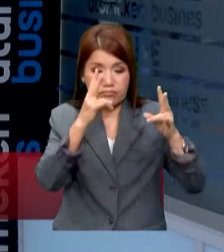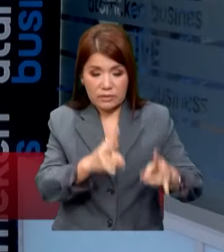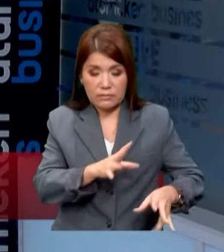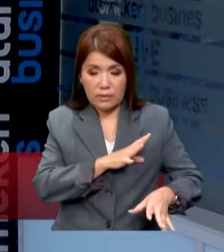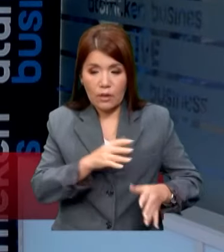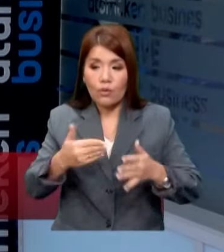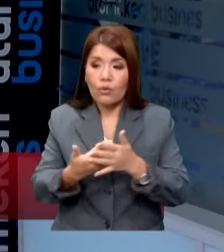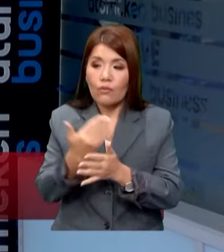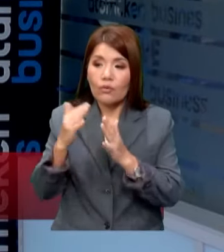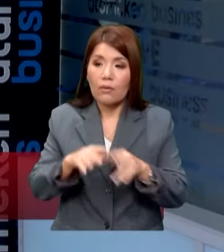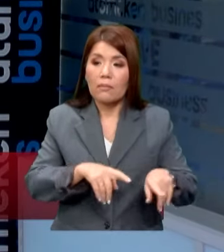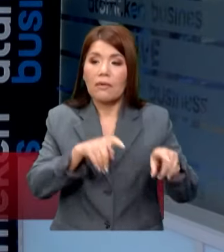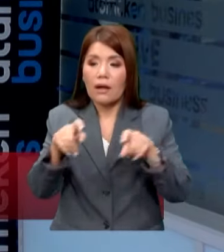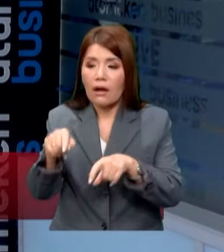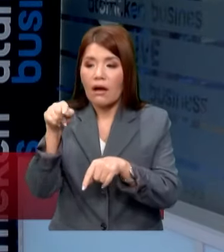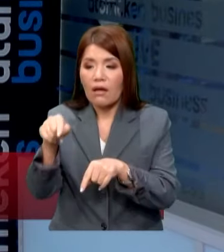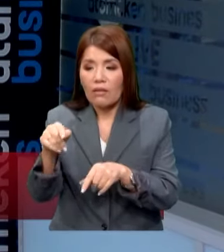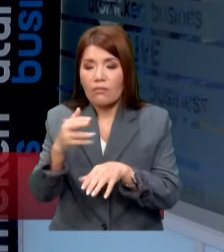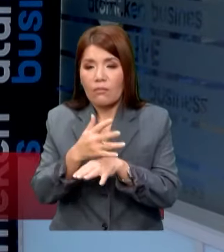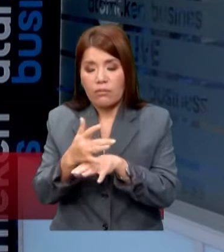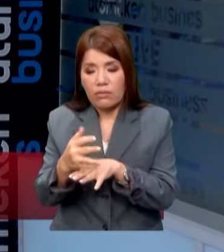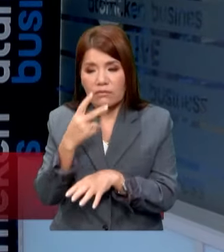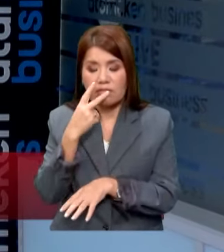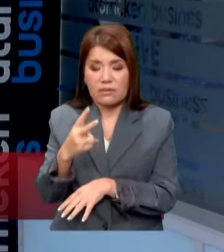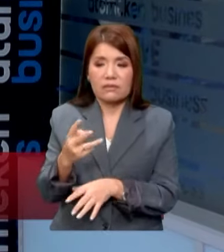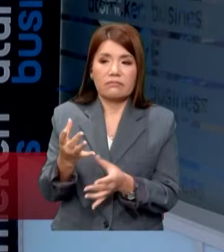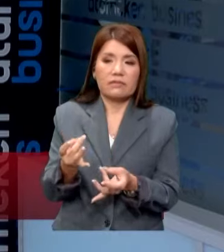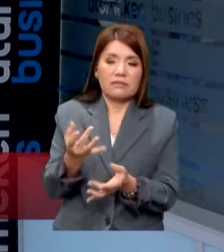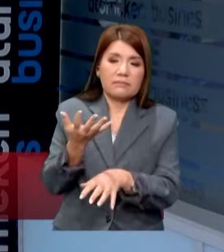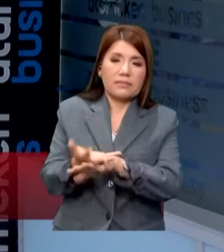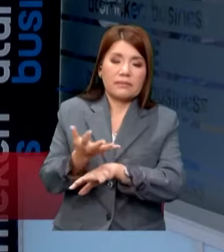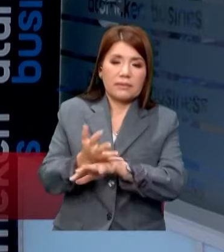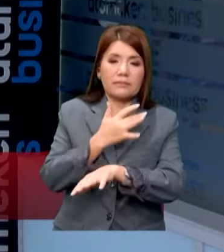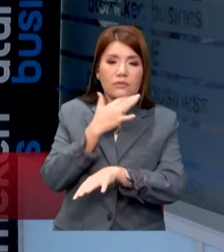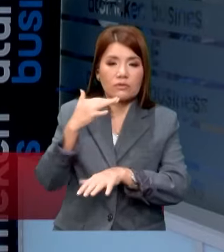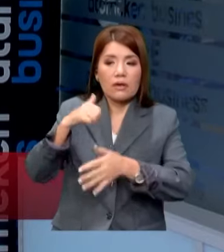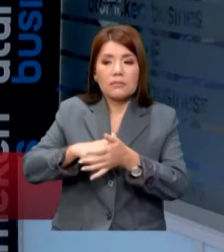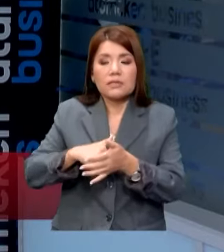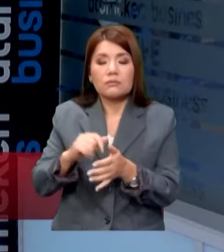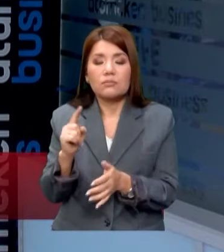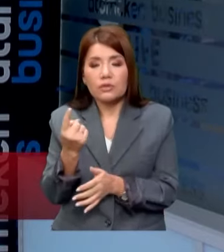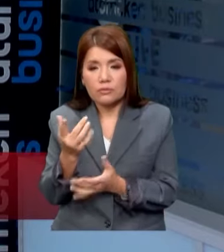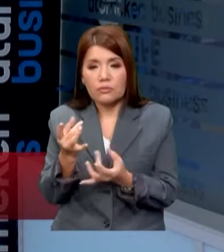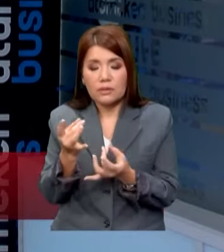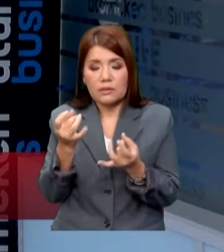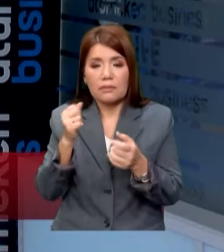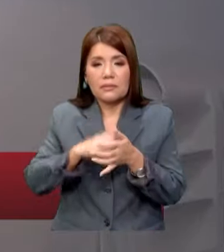одолевает сырость. Евгения Мягченко пообщалась с сельчанами и узнала у застройщика о причинах повышенной влажности.